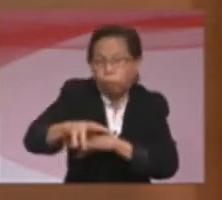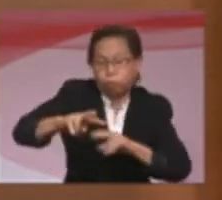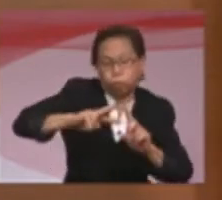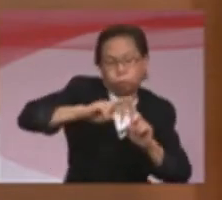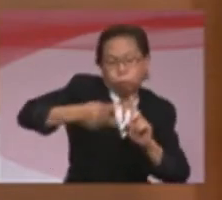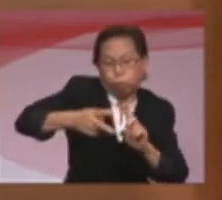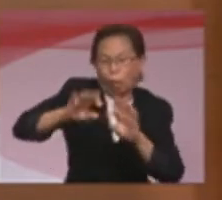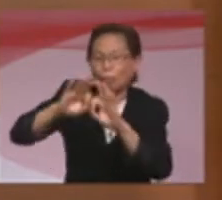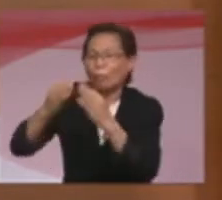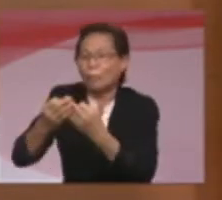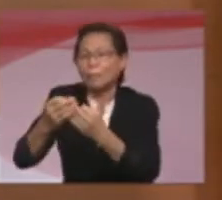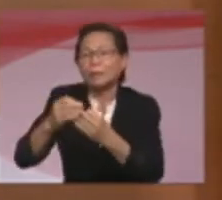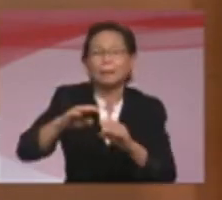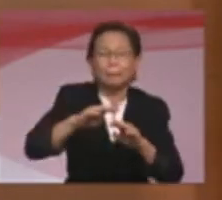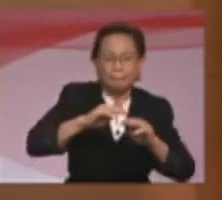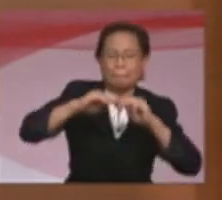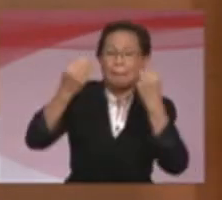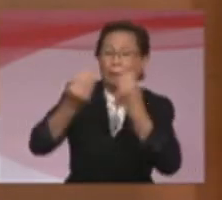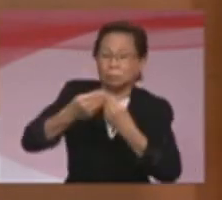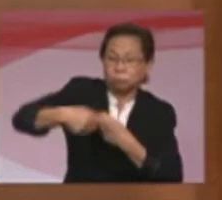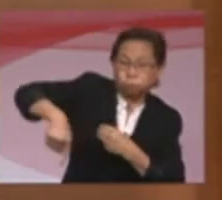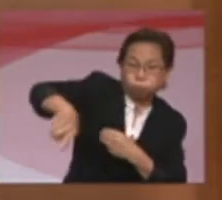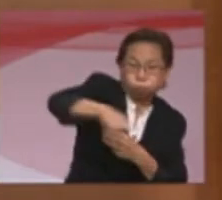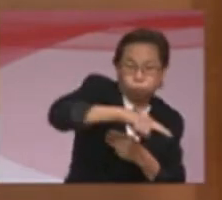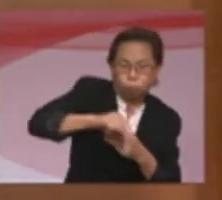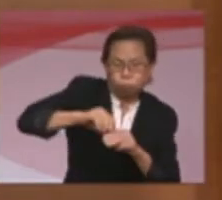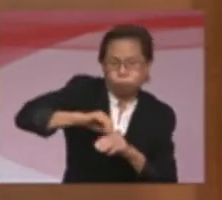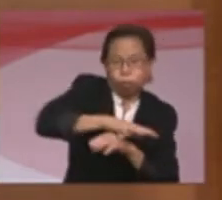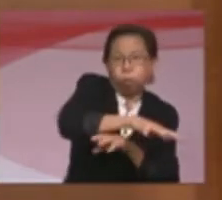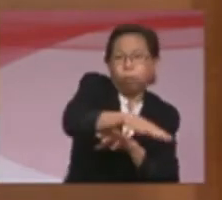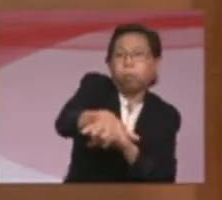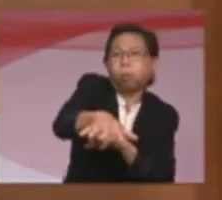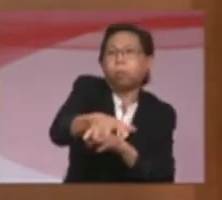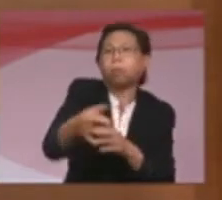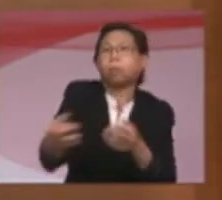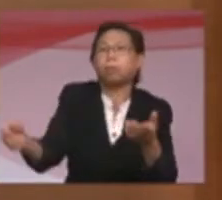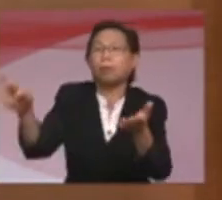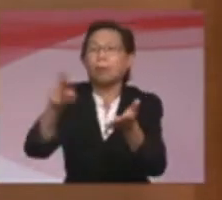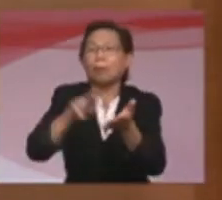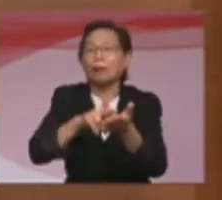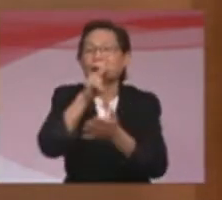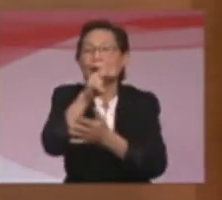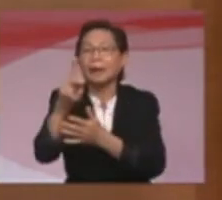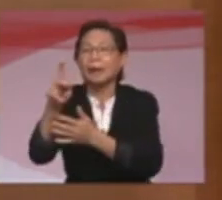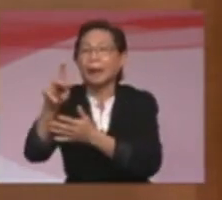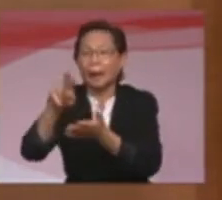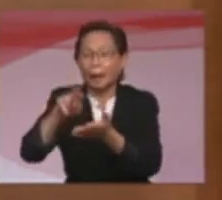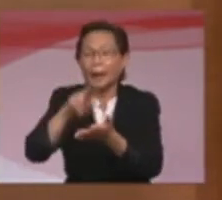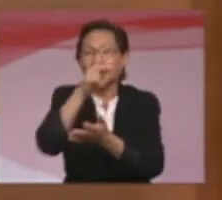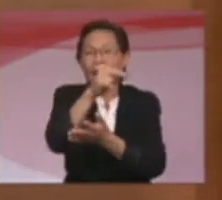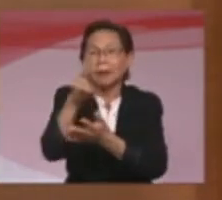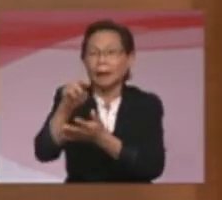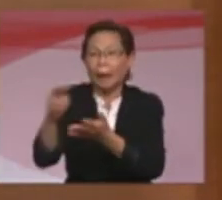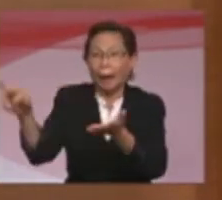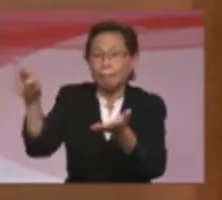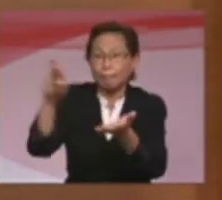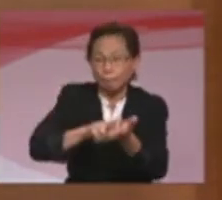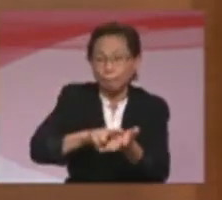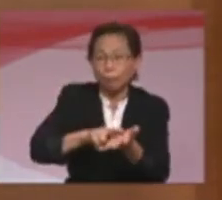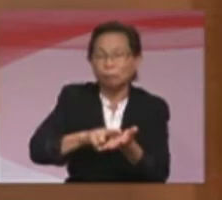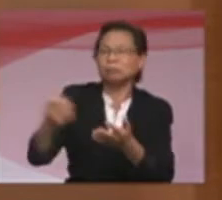juga masyarakat sekeliling. Dari apa yang dilaporkan oleh Kementerian Kesihatan,